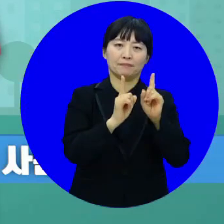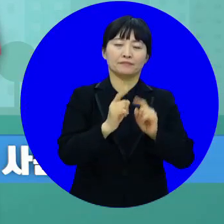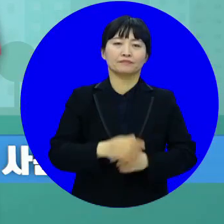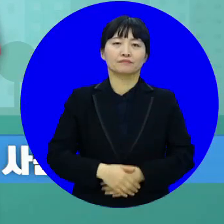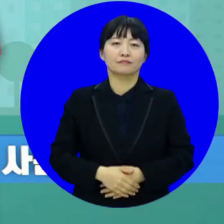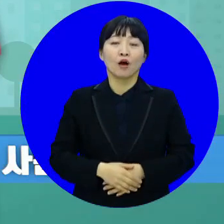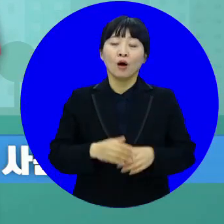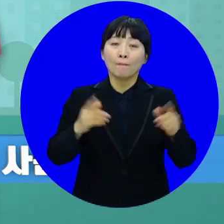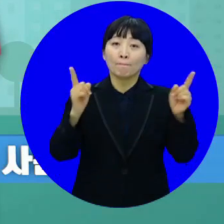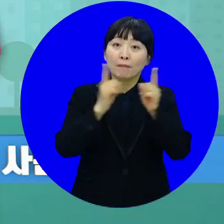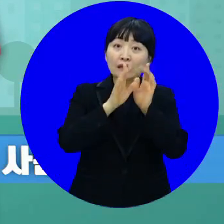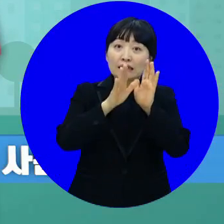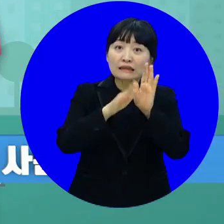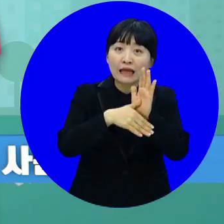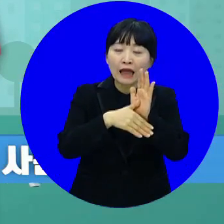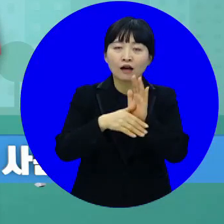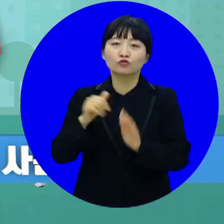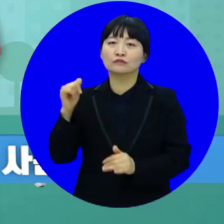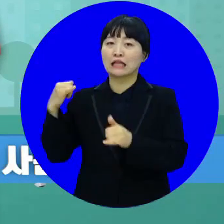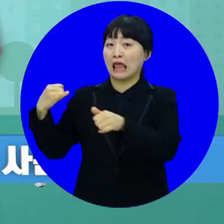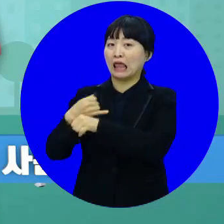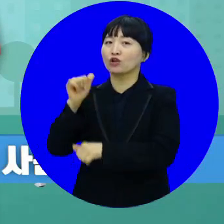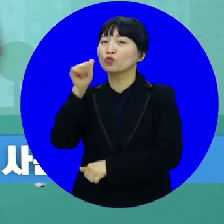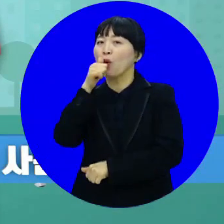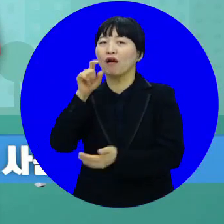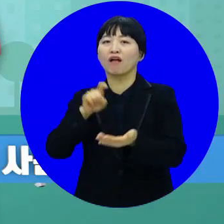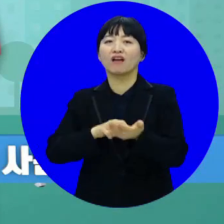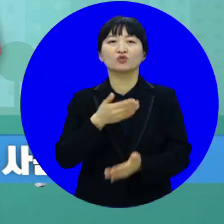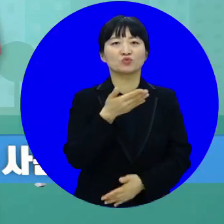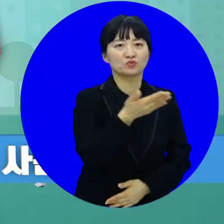면접 교섭 시 이성 친구 성급하게 소개하기.